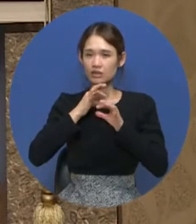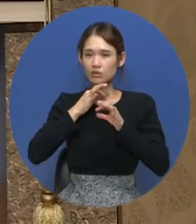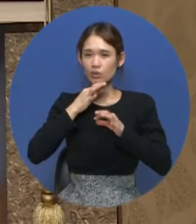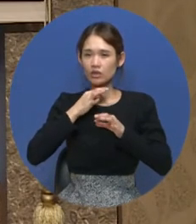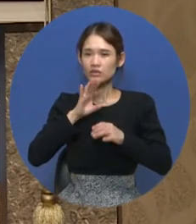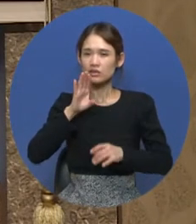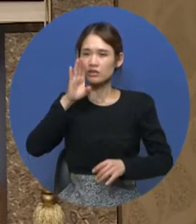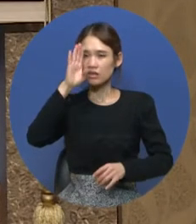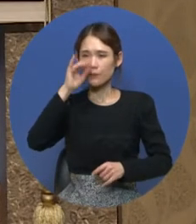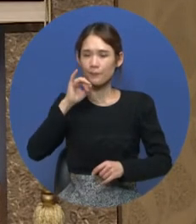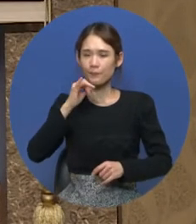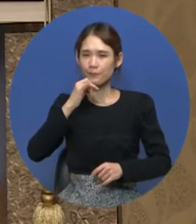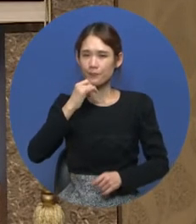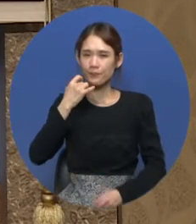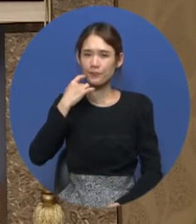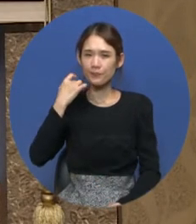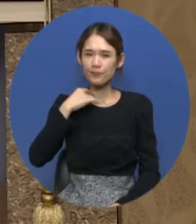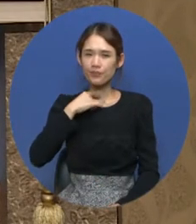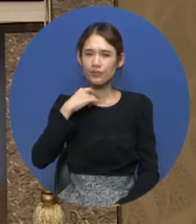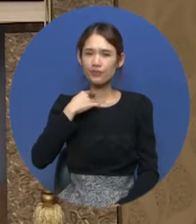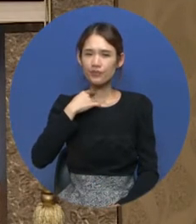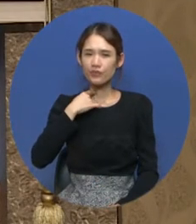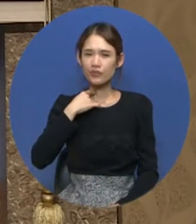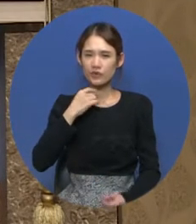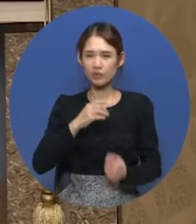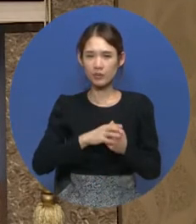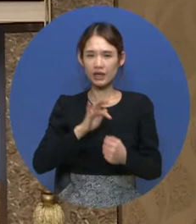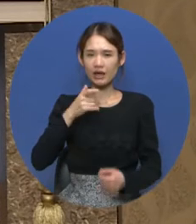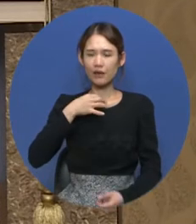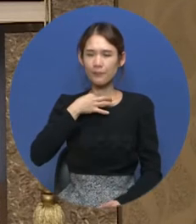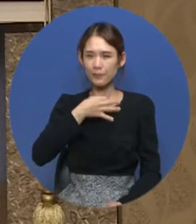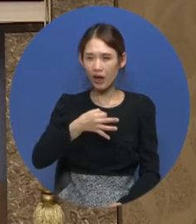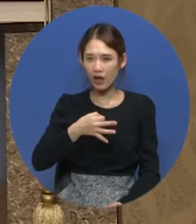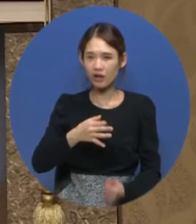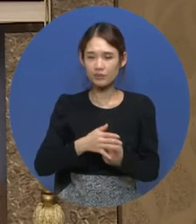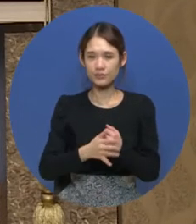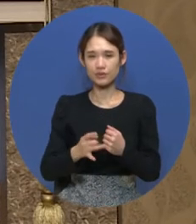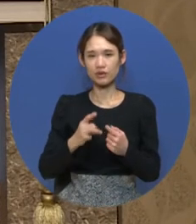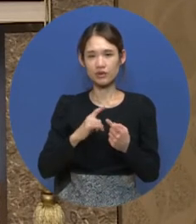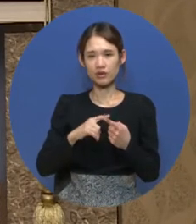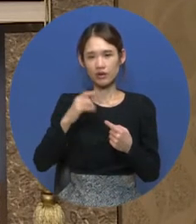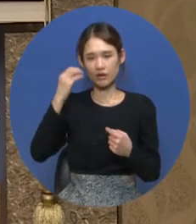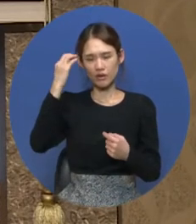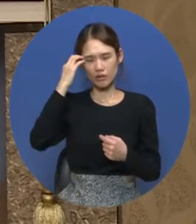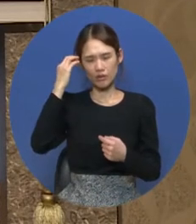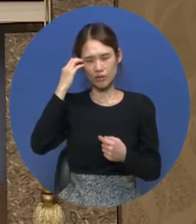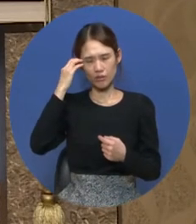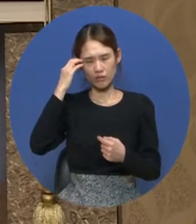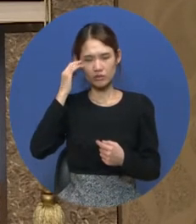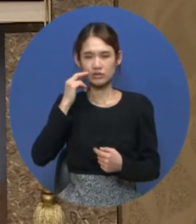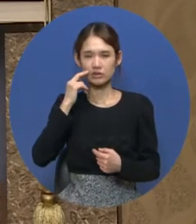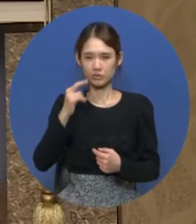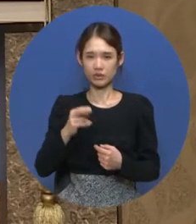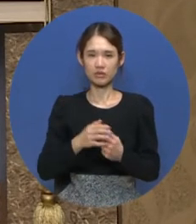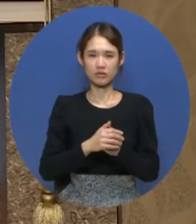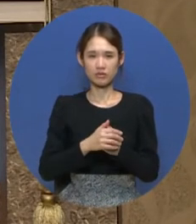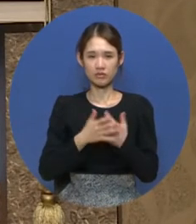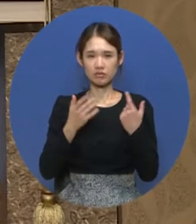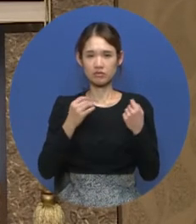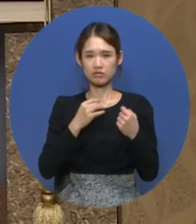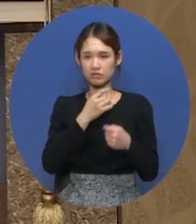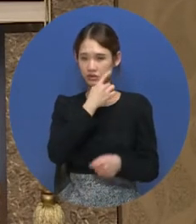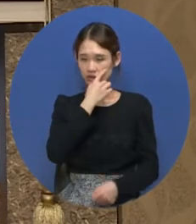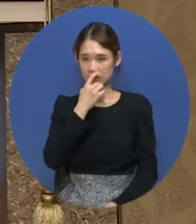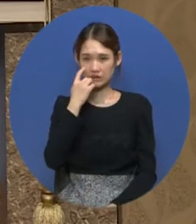염증이 많이 갖고 계시기 때문에 가래에 대한 부분들 때문에 많이 고통을 당하고 계세요 예 그런 증상들이